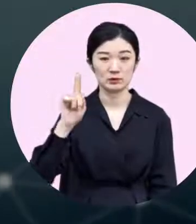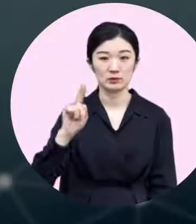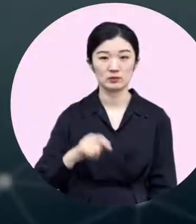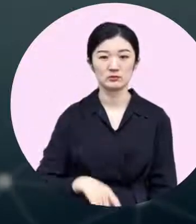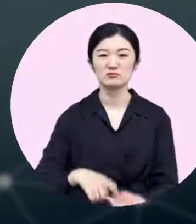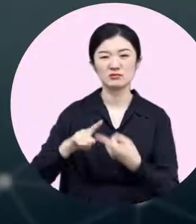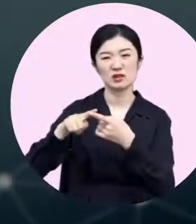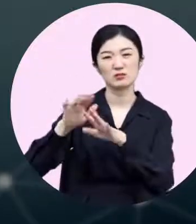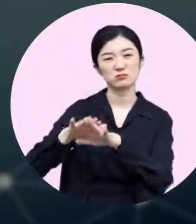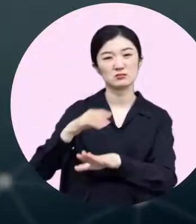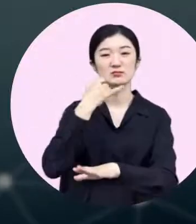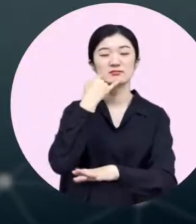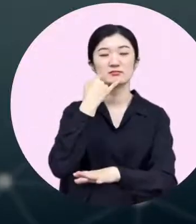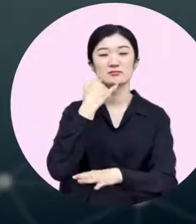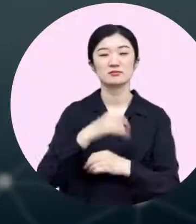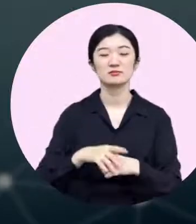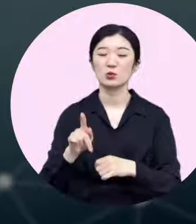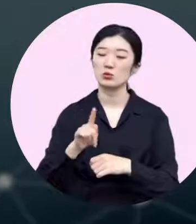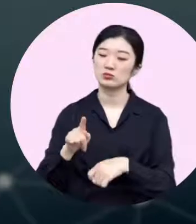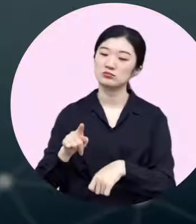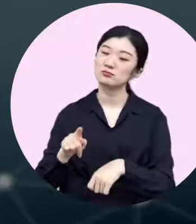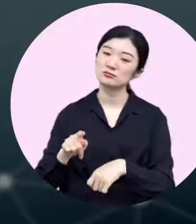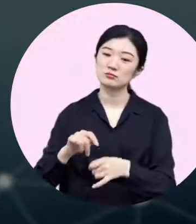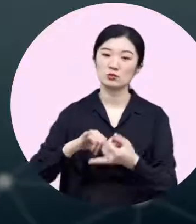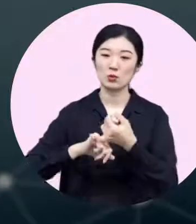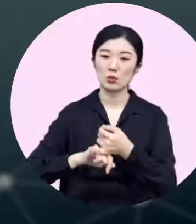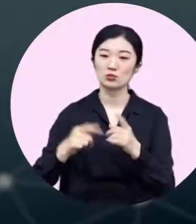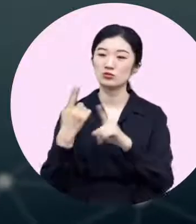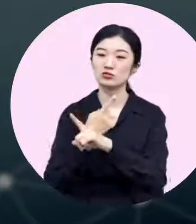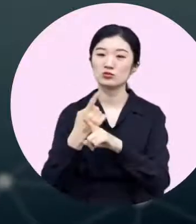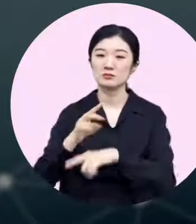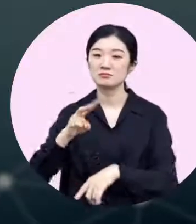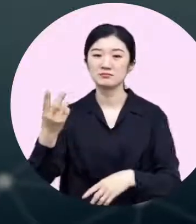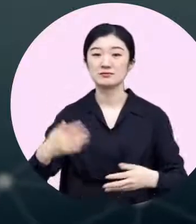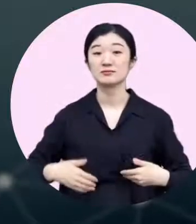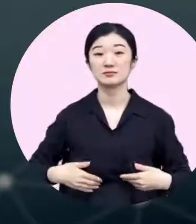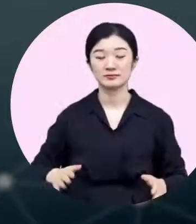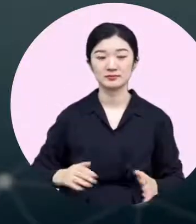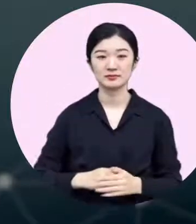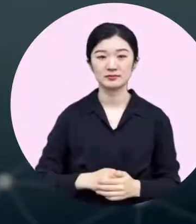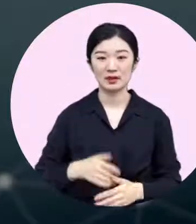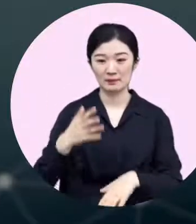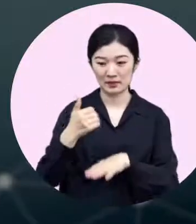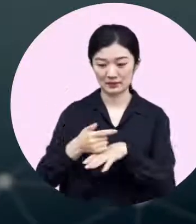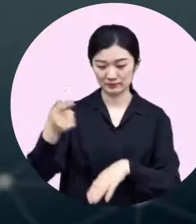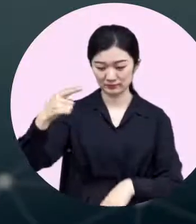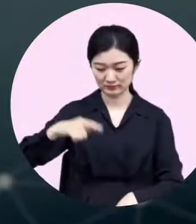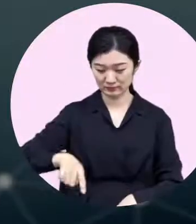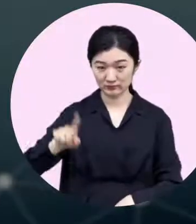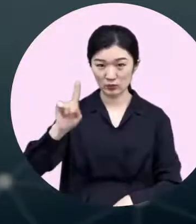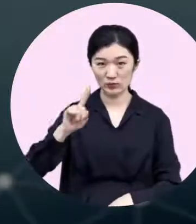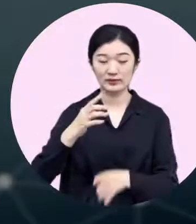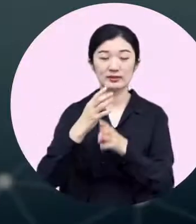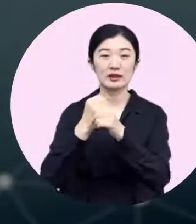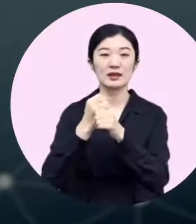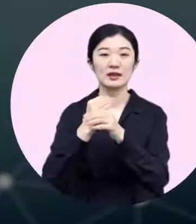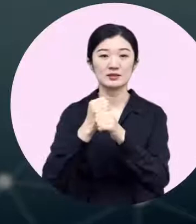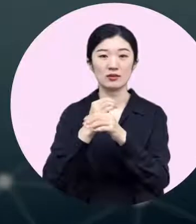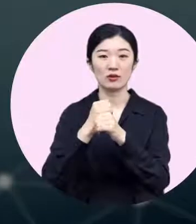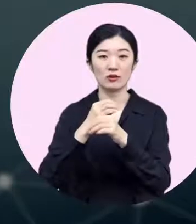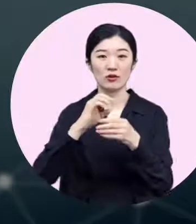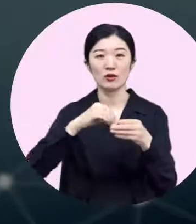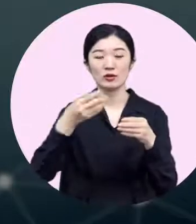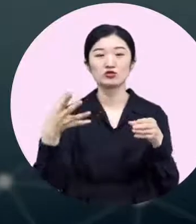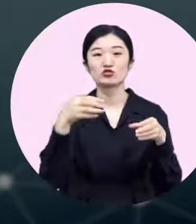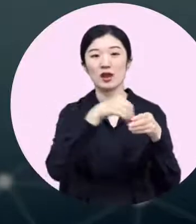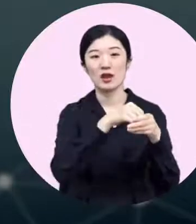그대로 두셔도 될 것 같습니다. 뭐 딱히 안 바꾸셔도 상관없을 것 같고요. 맨 아래 캘린더의 추가는요, 여러분들이 혹시 개인적으로